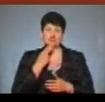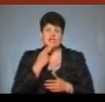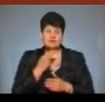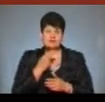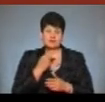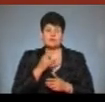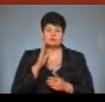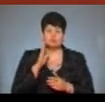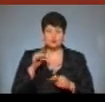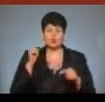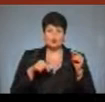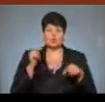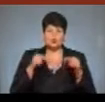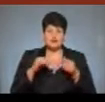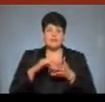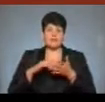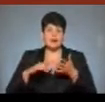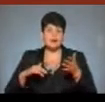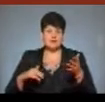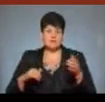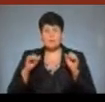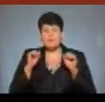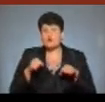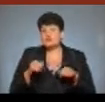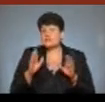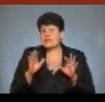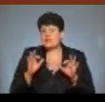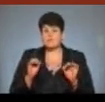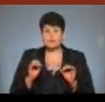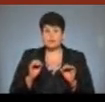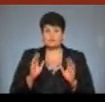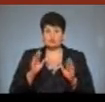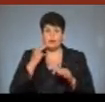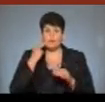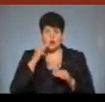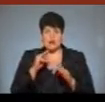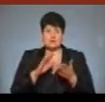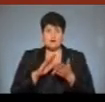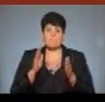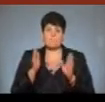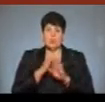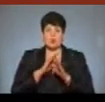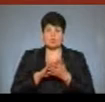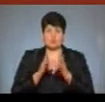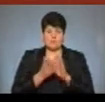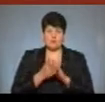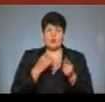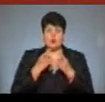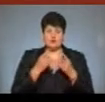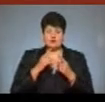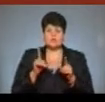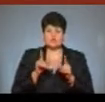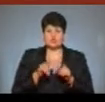так йтимуть дощі, а вже далі можливе покращення погодних умов. Ну, ми говорили з вами про те,